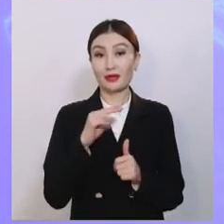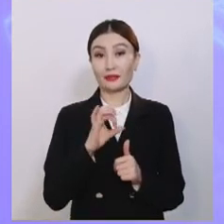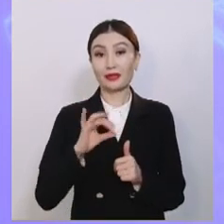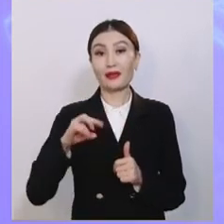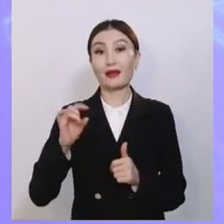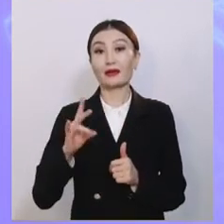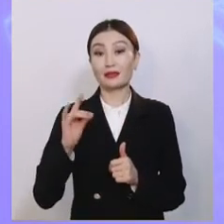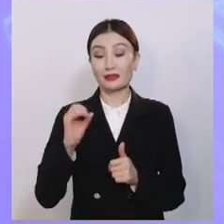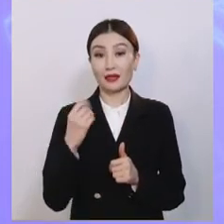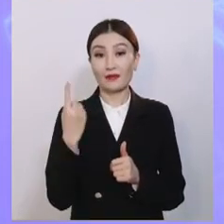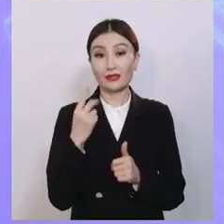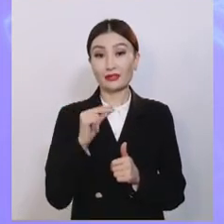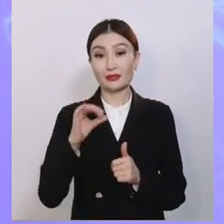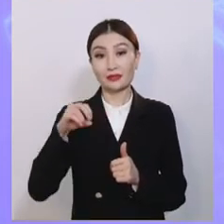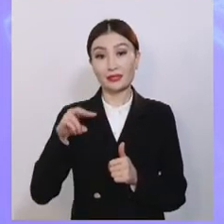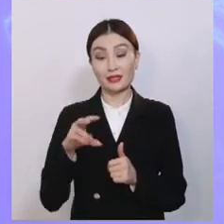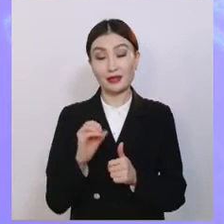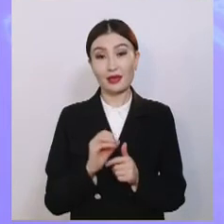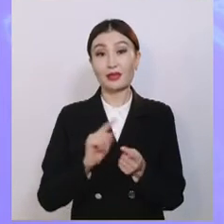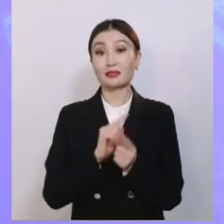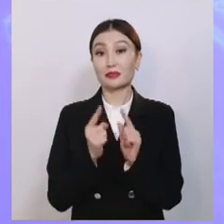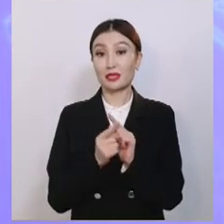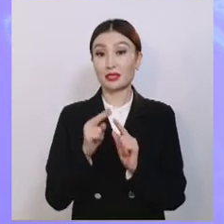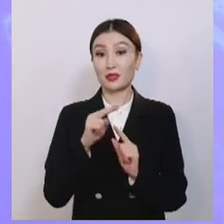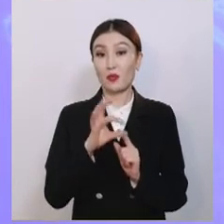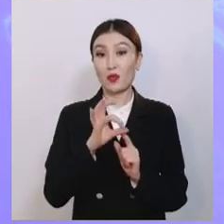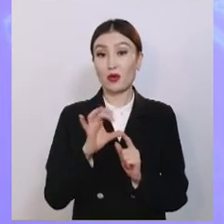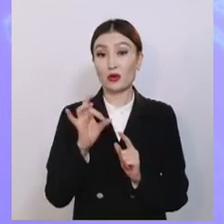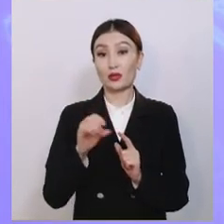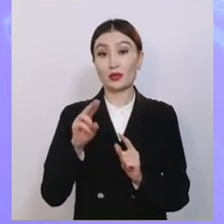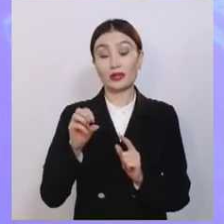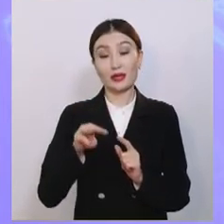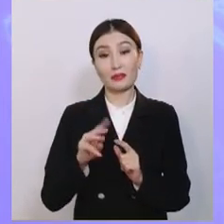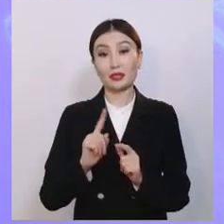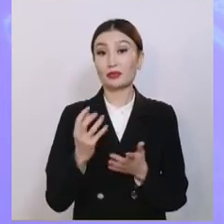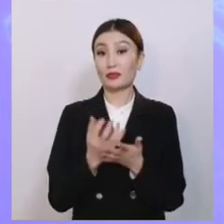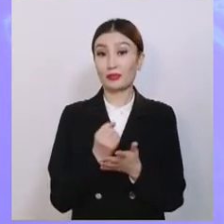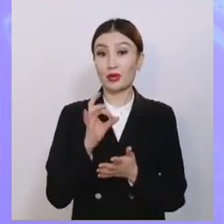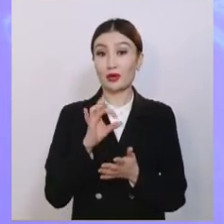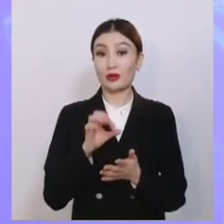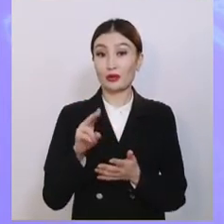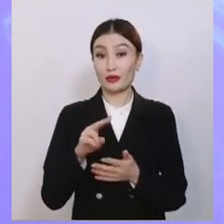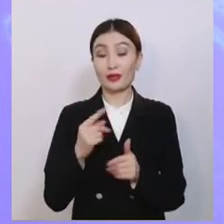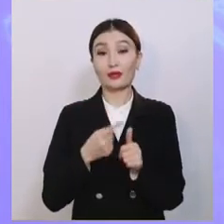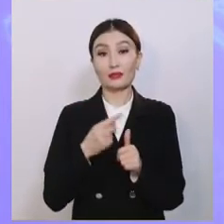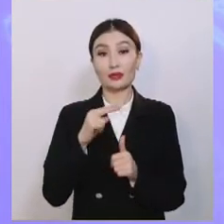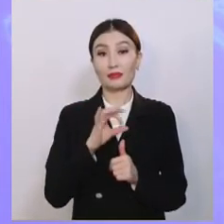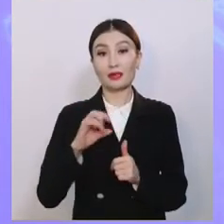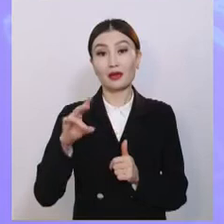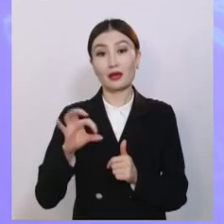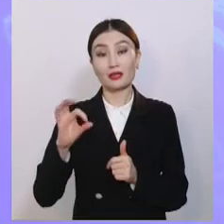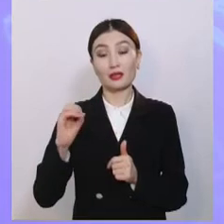прилагательные в единственном числе изменяются по родам. Чтобы определить род имени